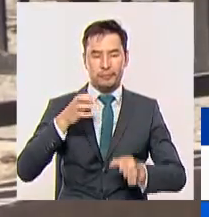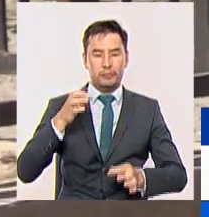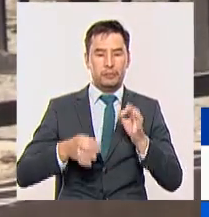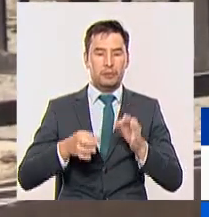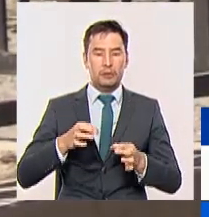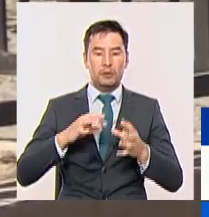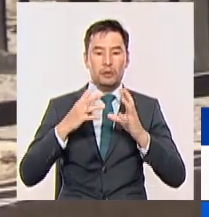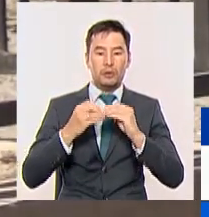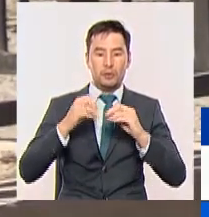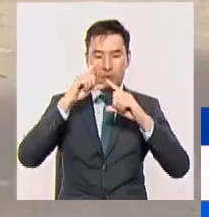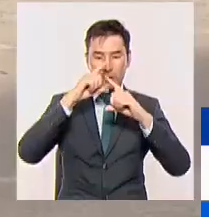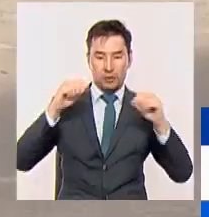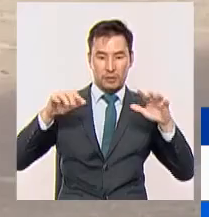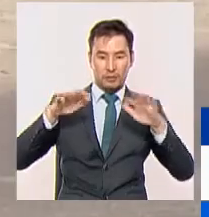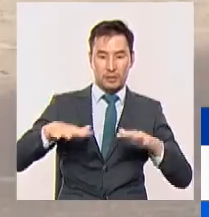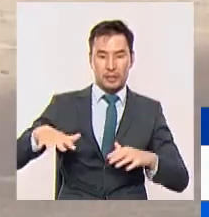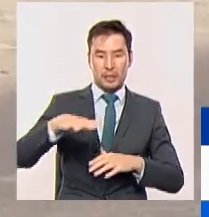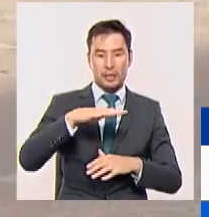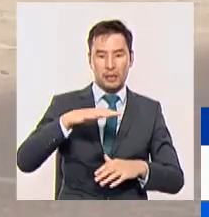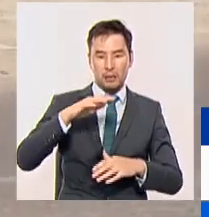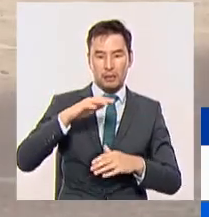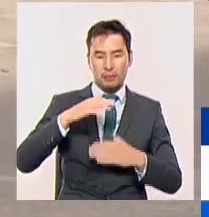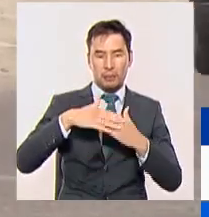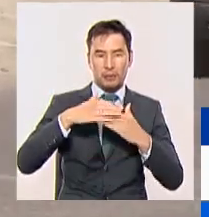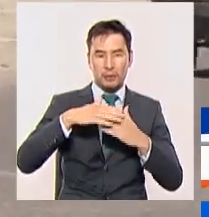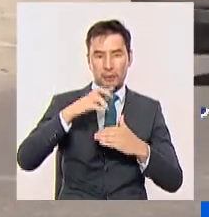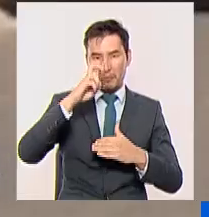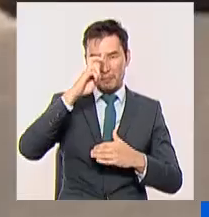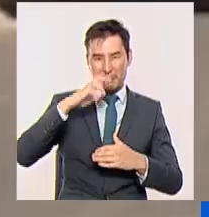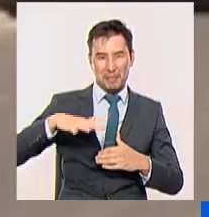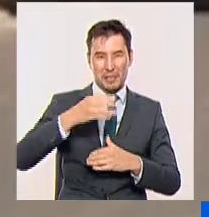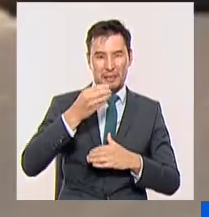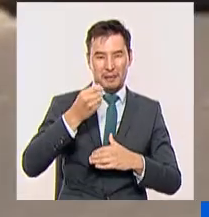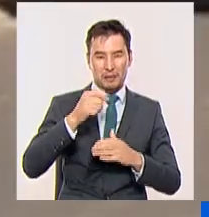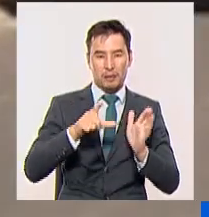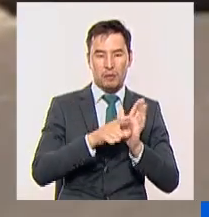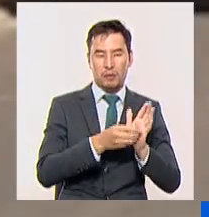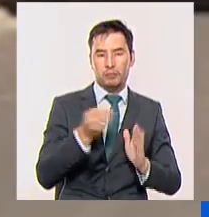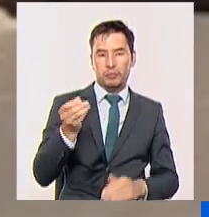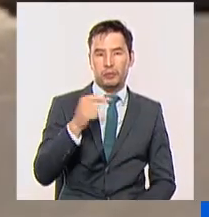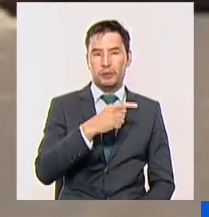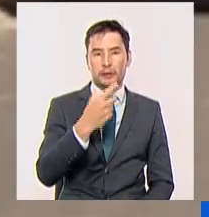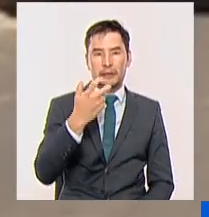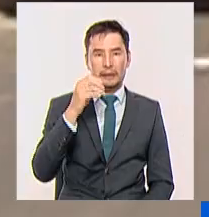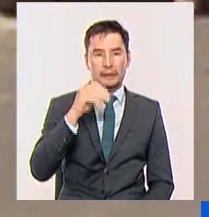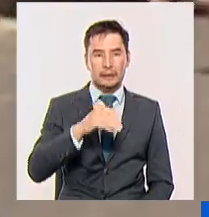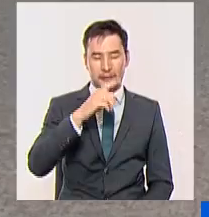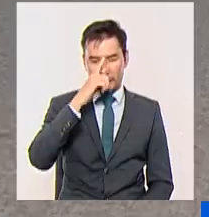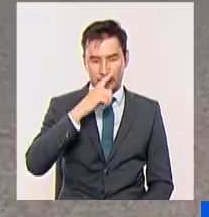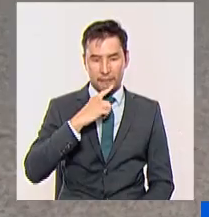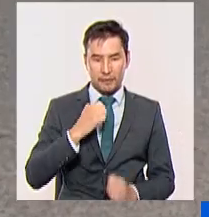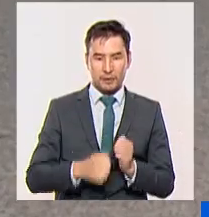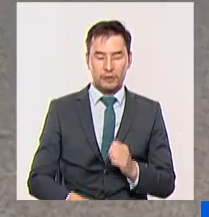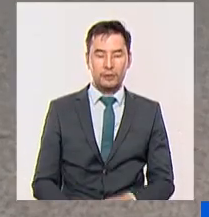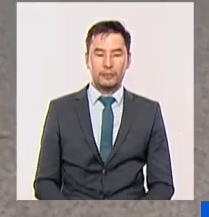болса, зияткерлік мектептерінен жергілікті бюджетке айына 300 мың теңге көлемінде салық түсетінін жеткізді. Ерлан Қуандық,